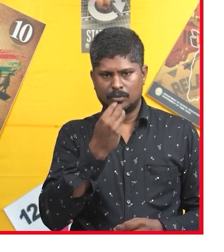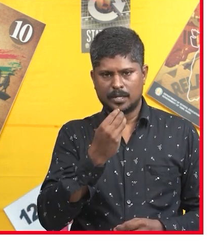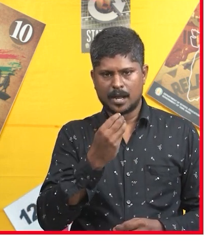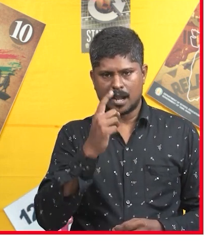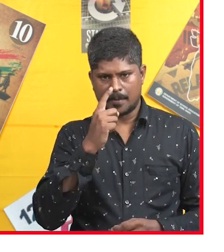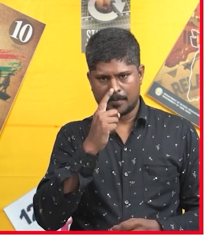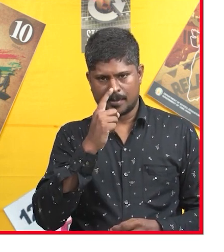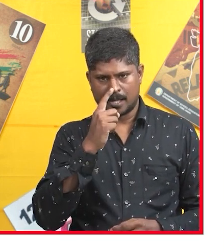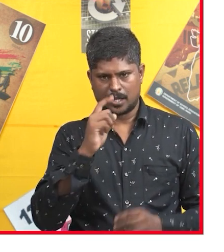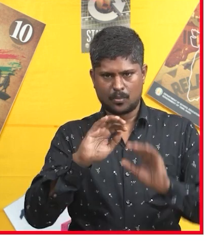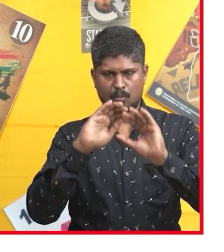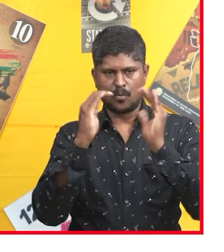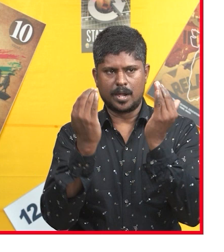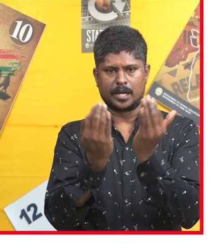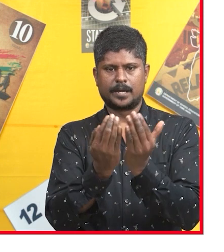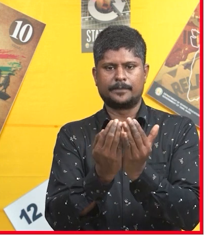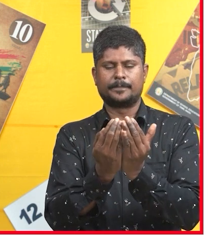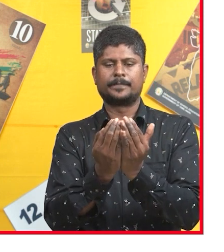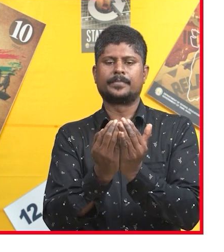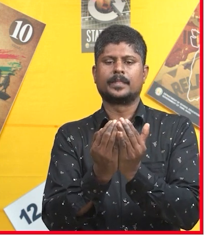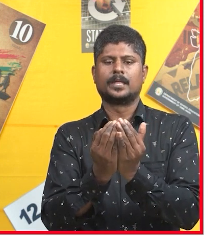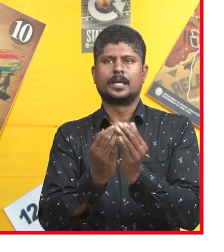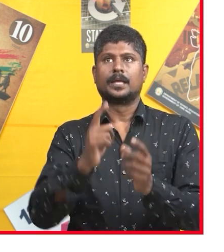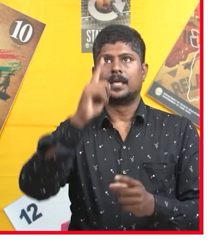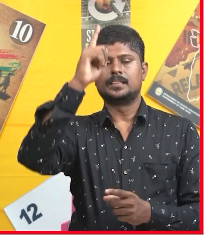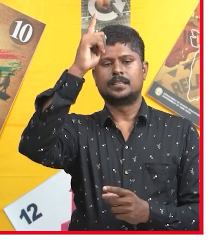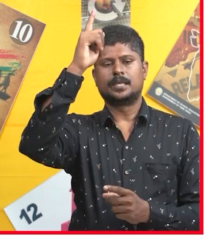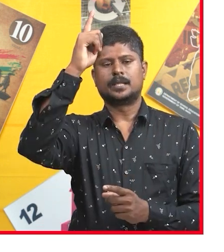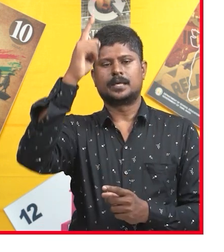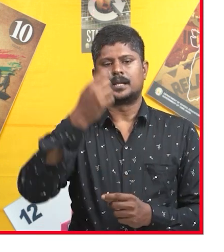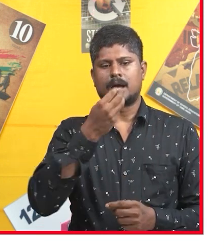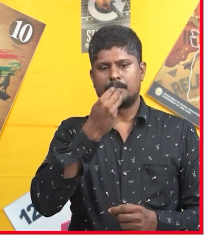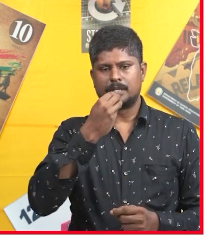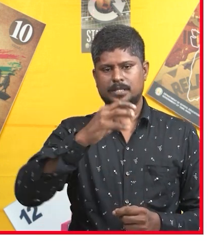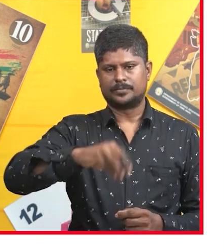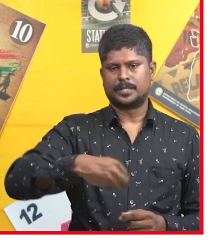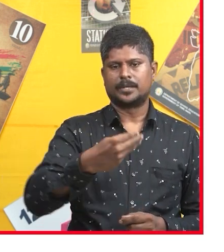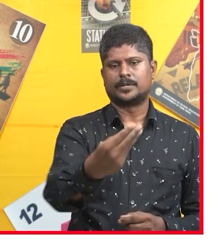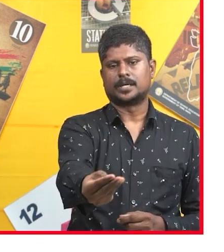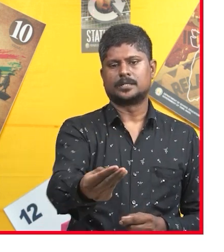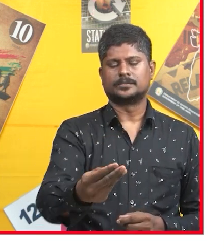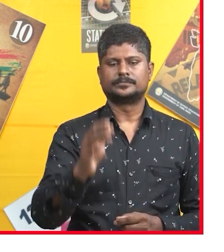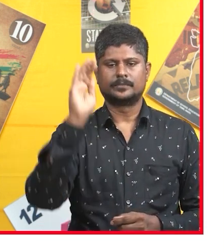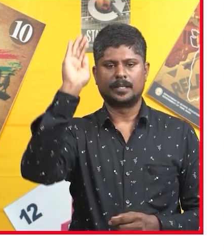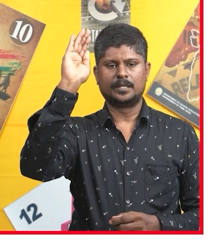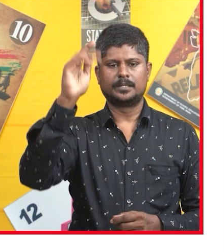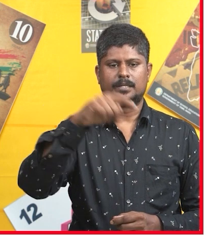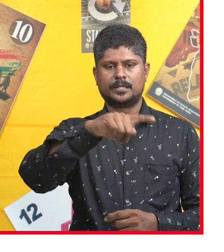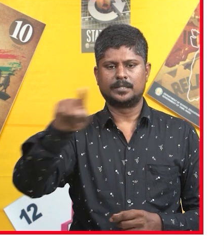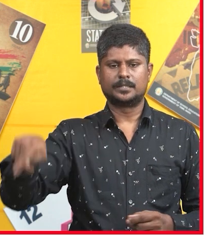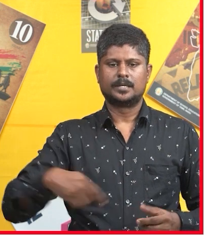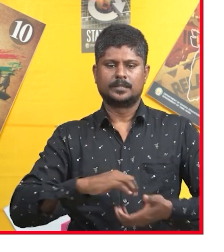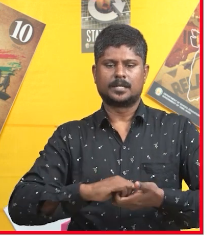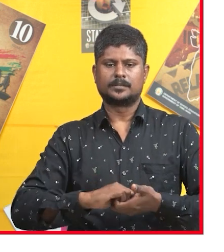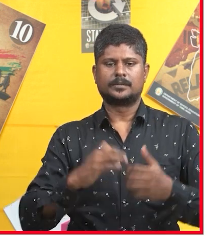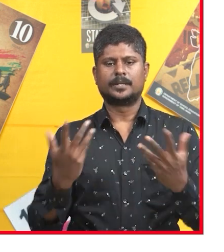அம்ம இவ்வுலகம் இந்திரர் அமிழ்தம் இயைவதாயினும் இனிது என தமியர் உண்டலும்